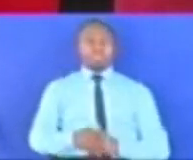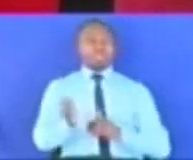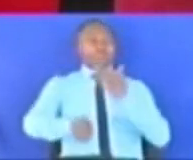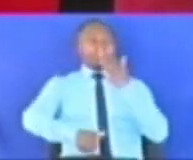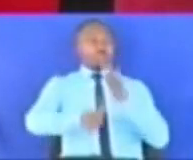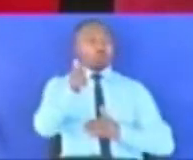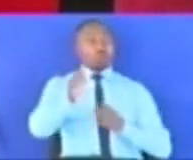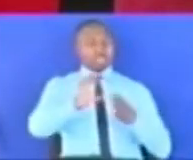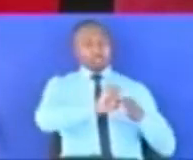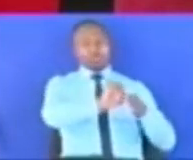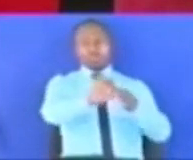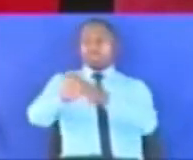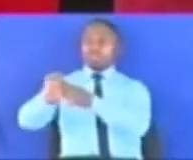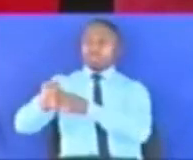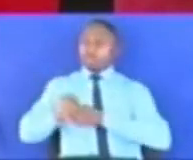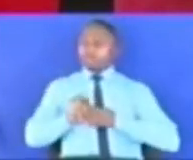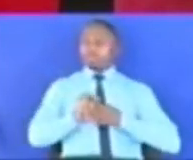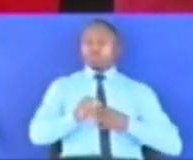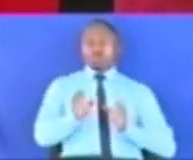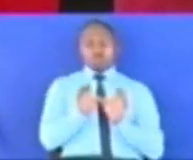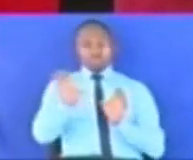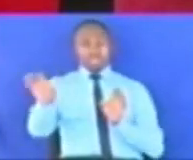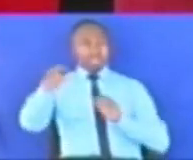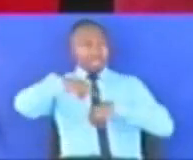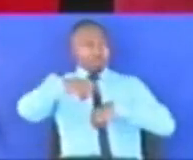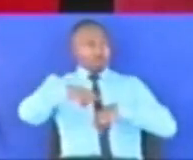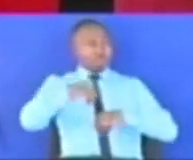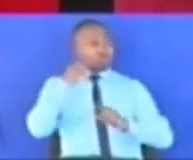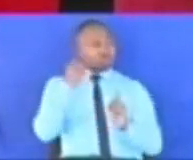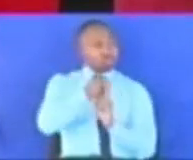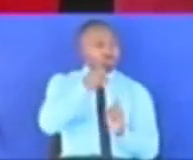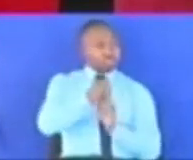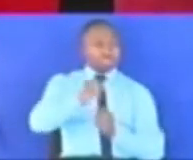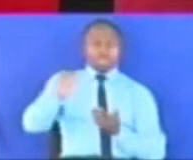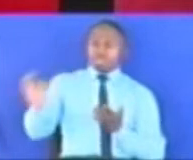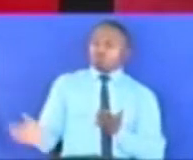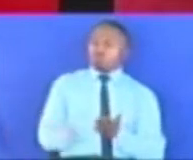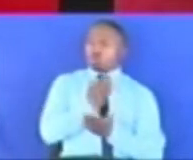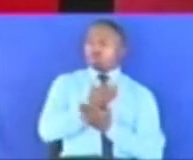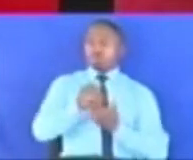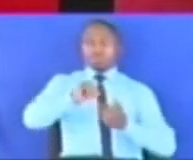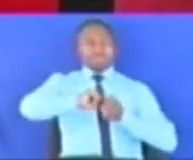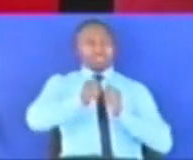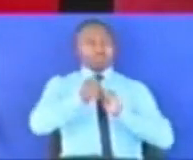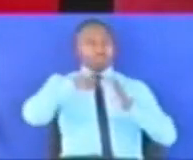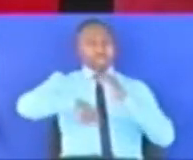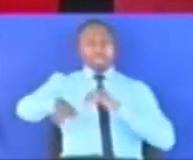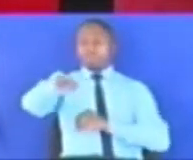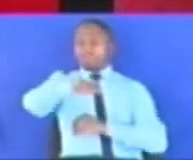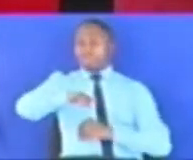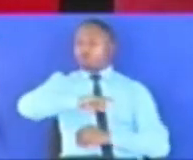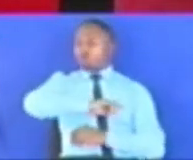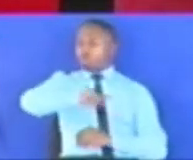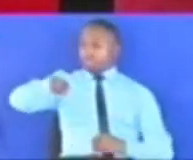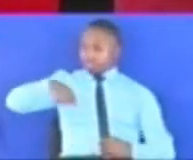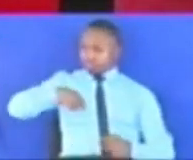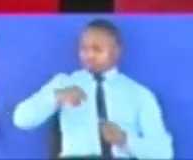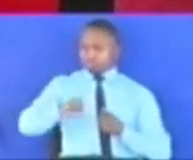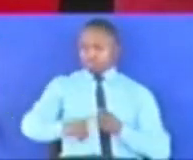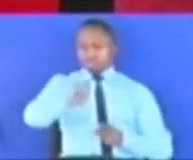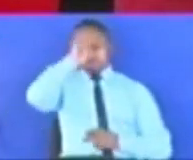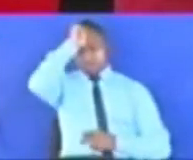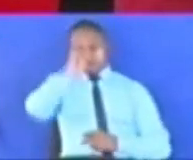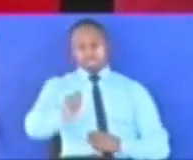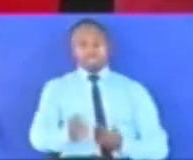Viongozi tushirikiane kutenga muda wa kushughulikia na kuondosha kero mapema katika maeneo yetu. Mheshimiwa Naibu